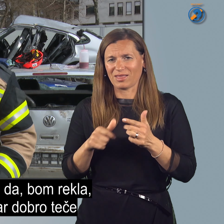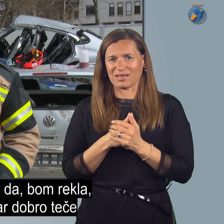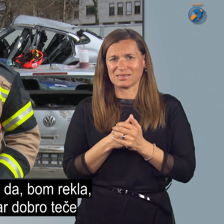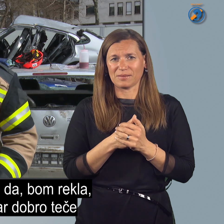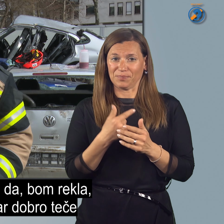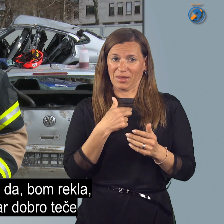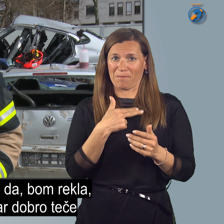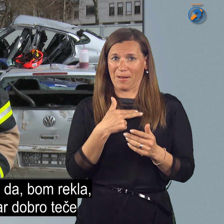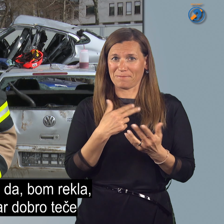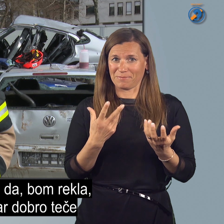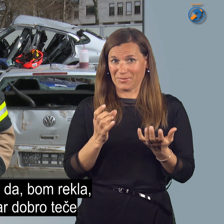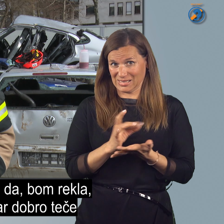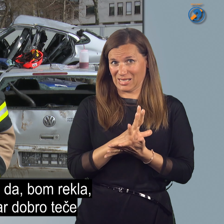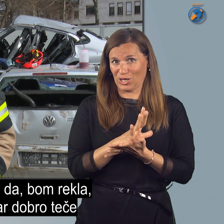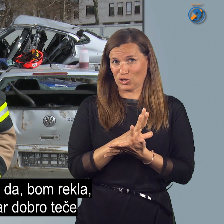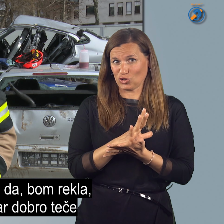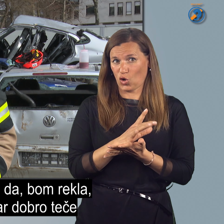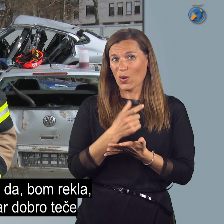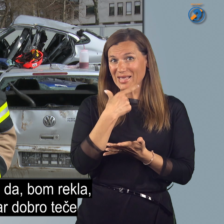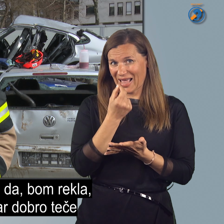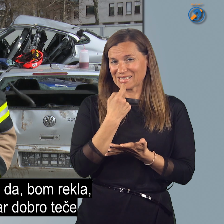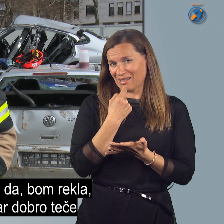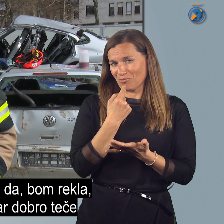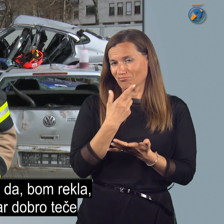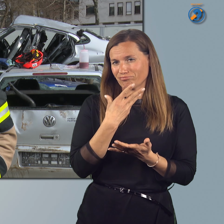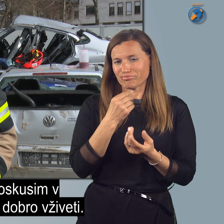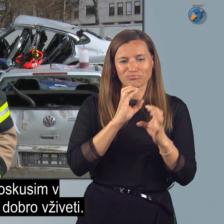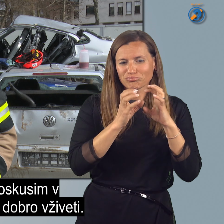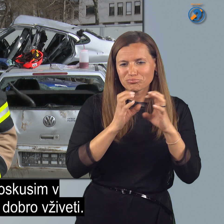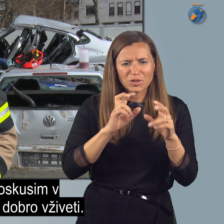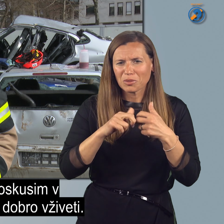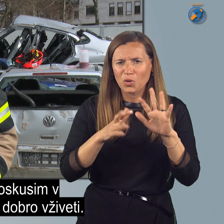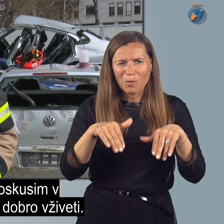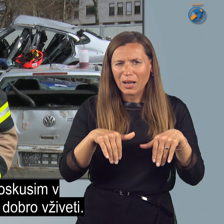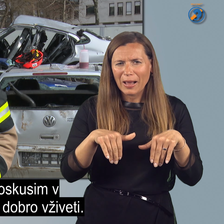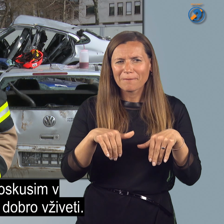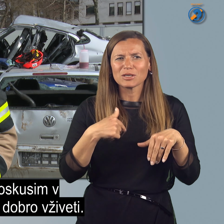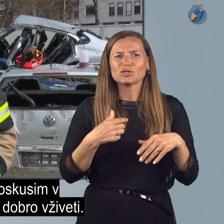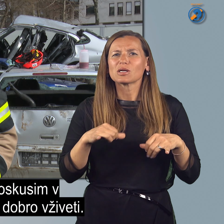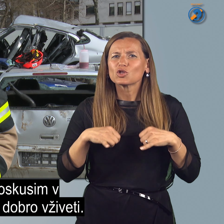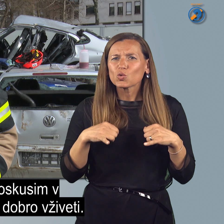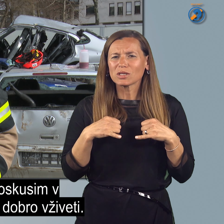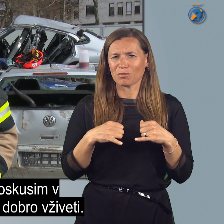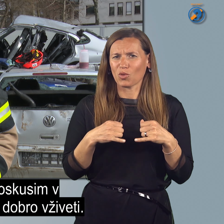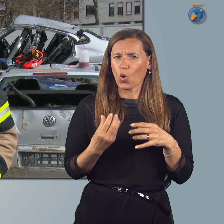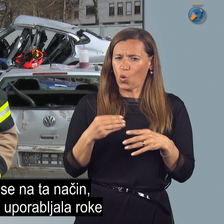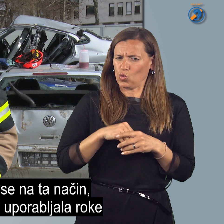srečo, da, bom rekla, mi jezik kar dobro teče in se probam v neko vlogo dobro vživeti.